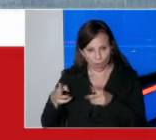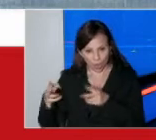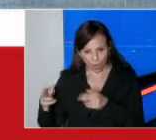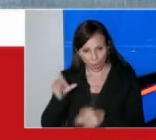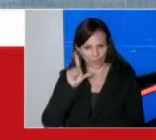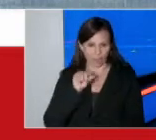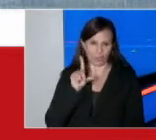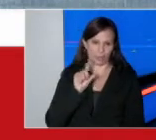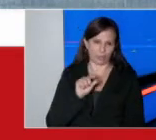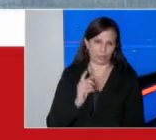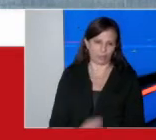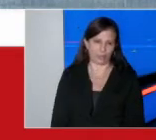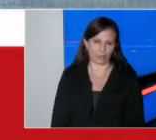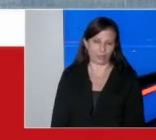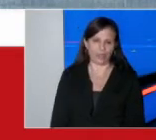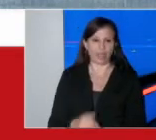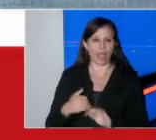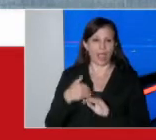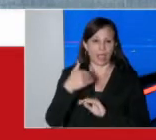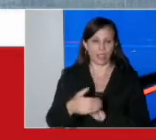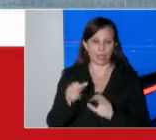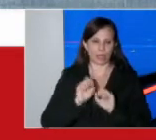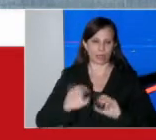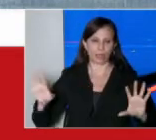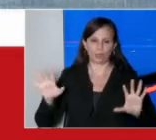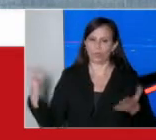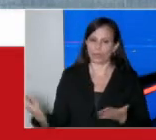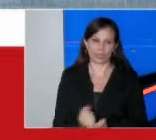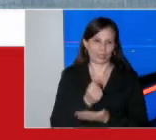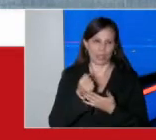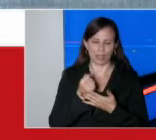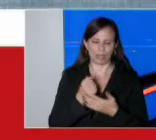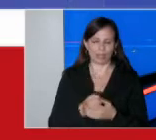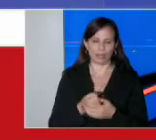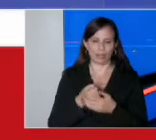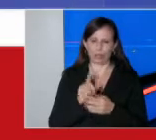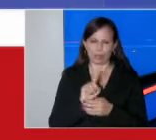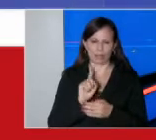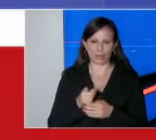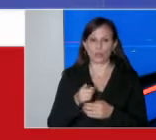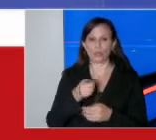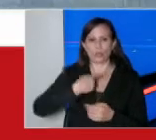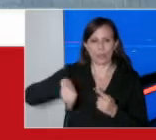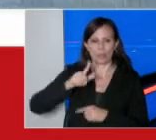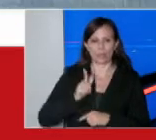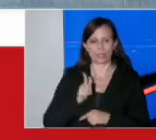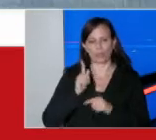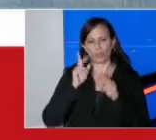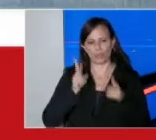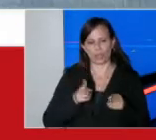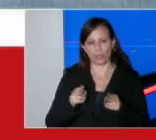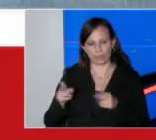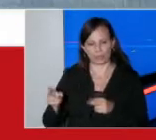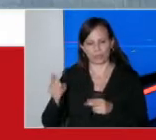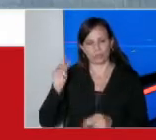להזזה, לערוך אותם אחרי פרסומם, לדעתי הוא יקנה את עולמו, הוא לא צריך לעשות מעבר לזה. כולנו מחכים לזה. נבות רבלסי,